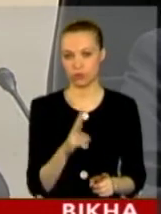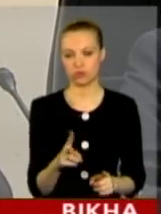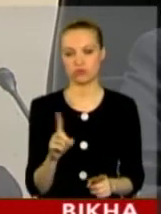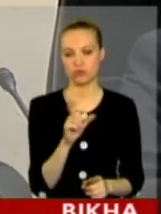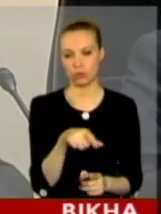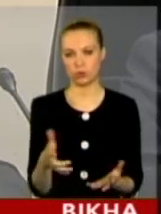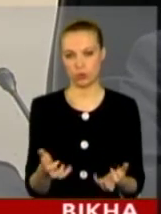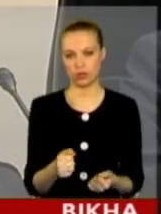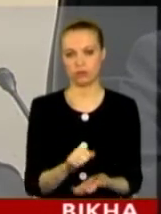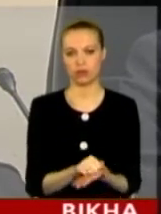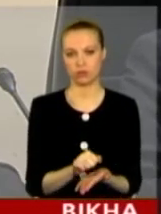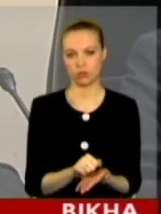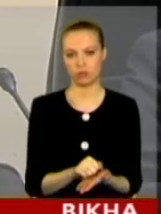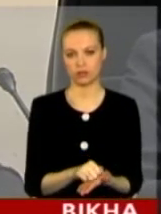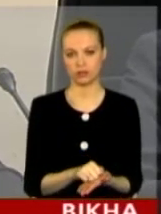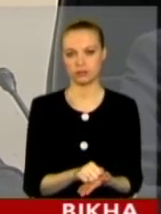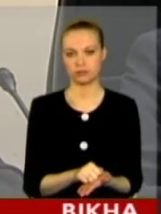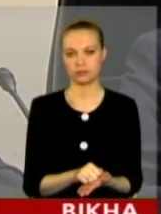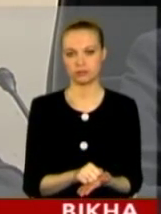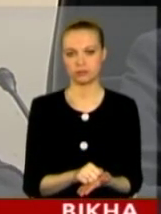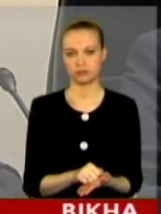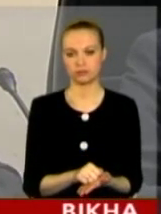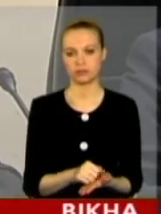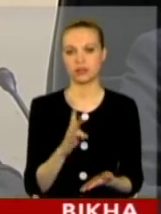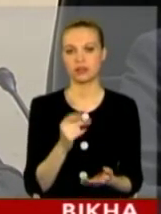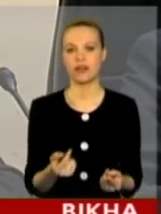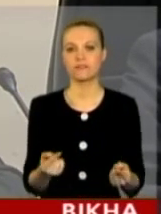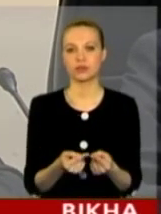2 місяців, щоб люди отримали документи на відповідне житло.